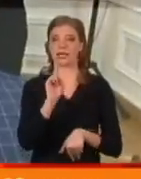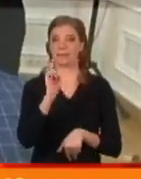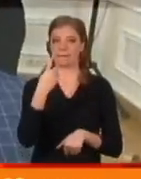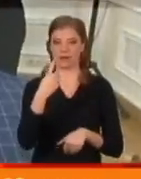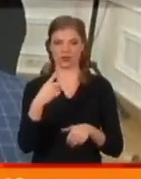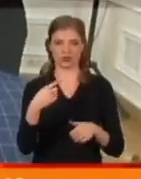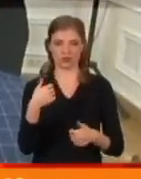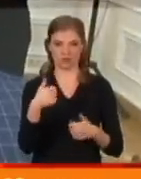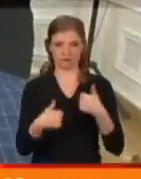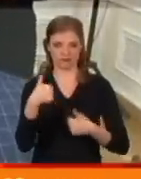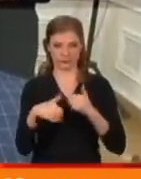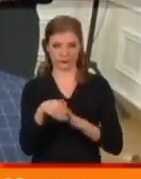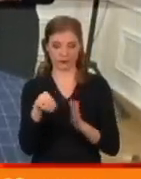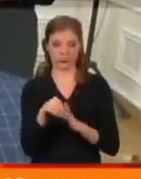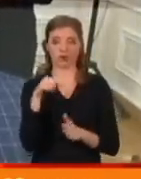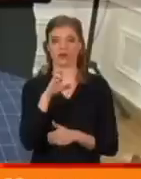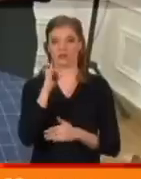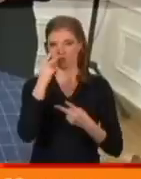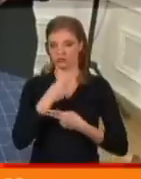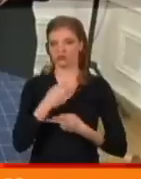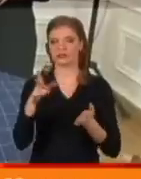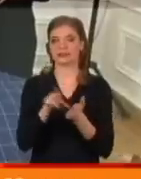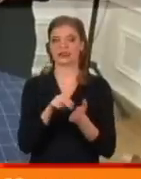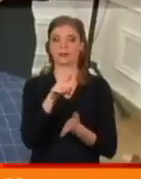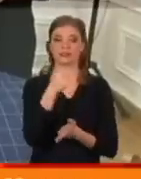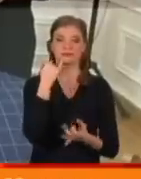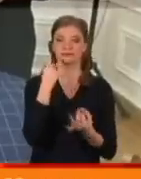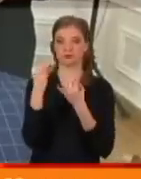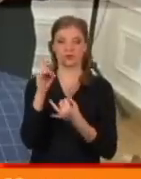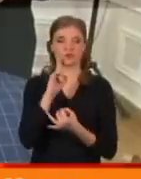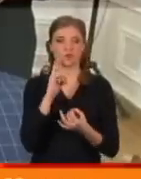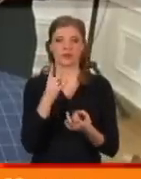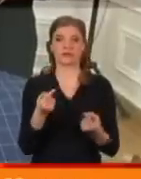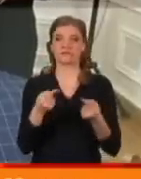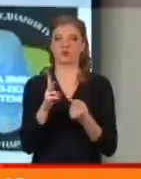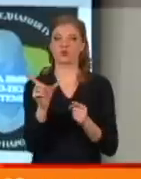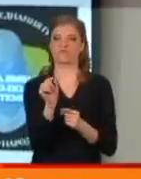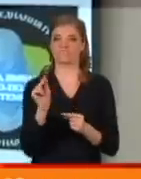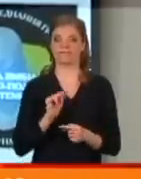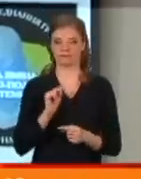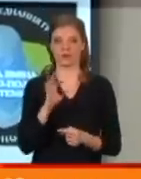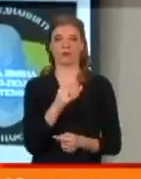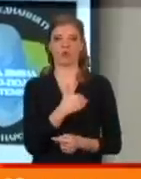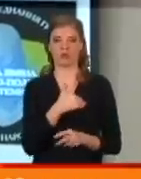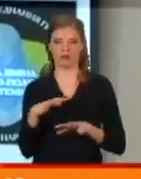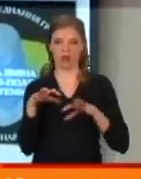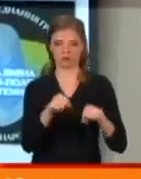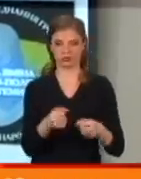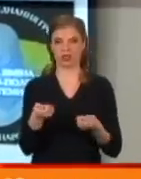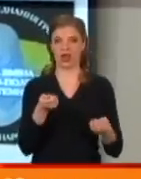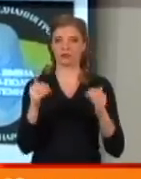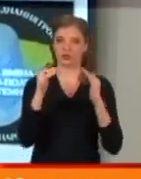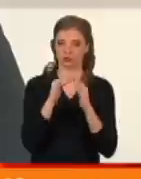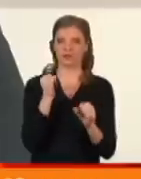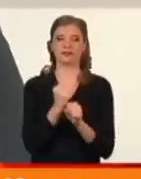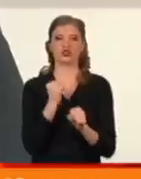туру президентських виборів СБУ оприлюднило запис його розмови з поки не встановленими спільниками про наміри захопити адмінбудівлі